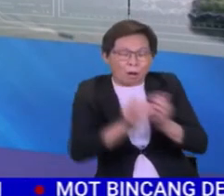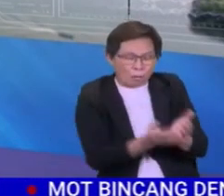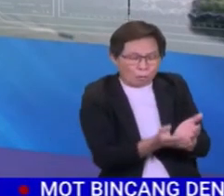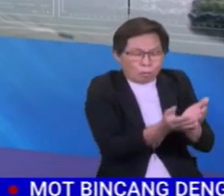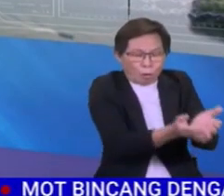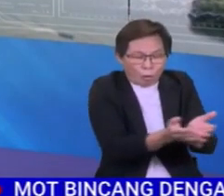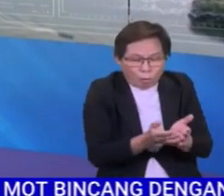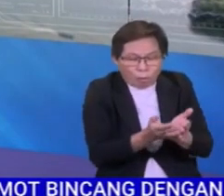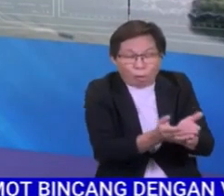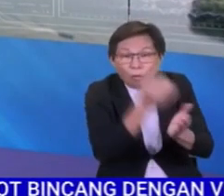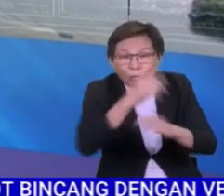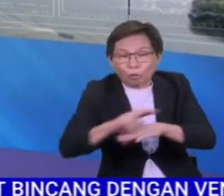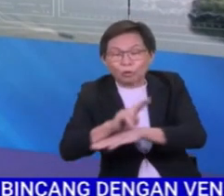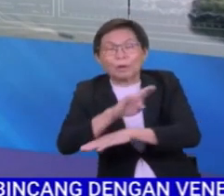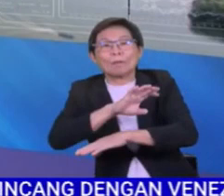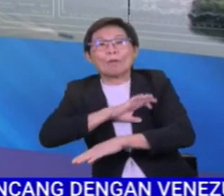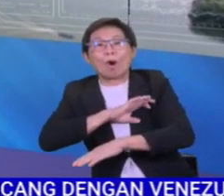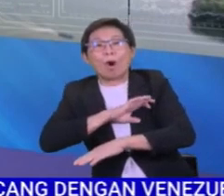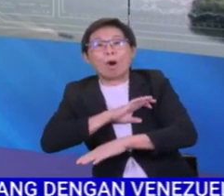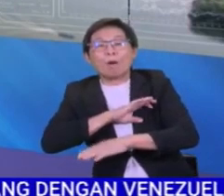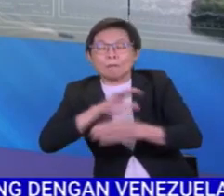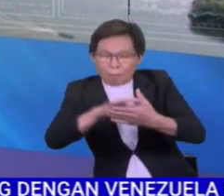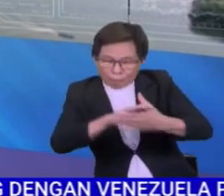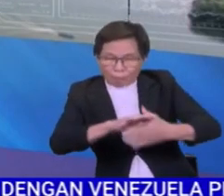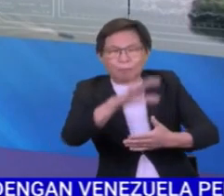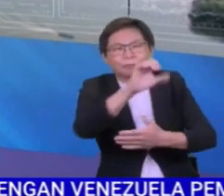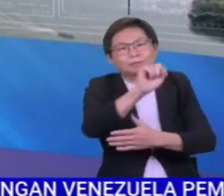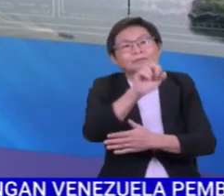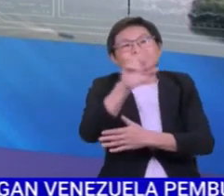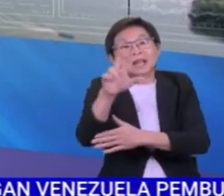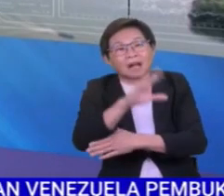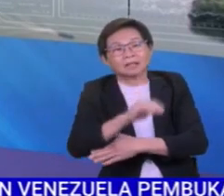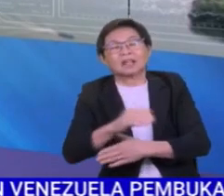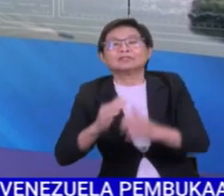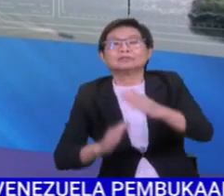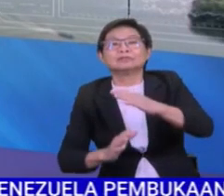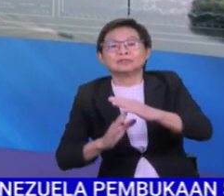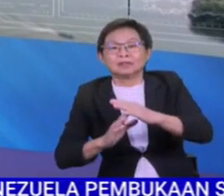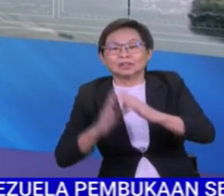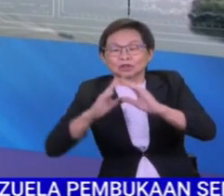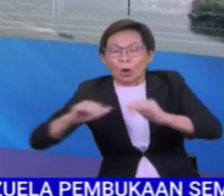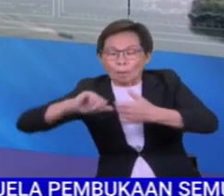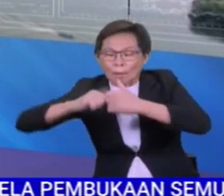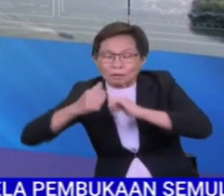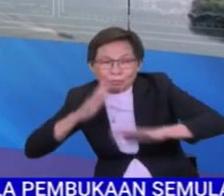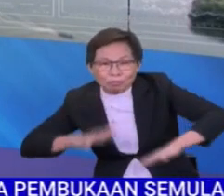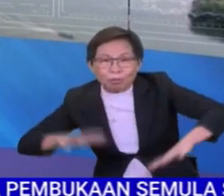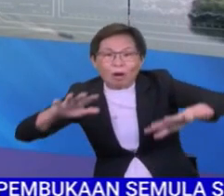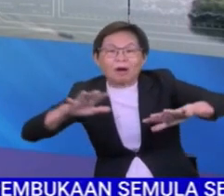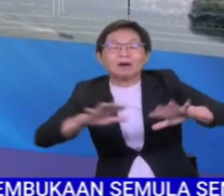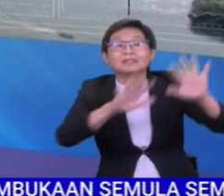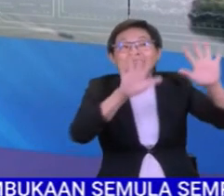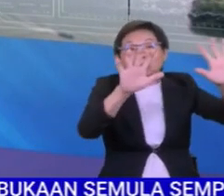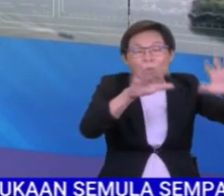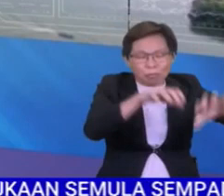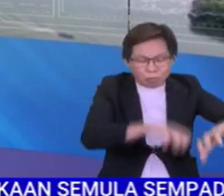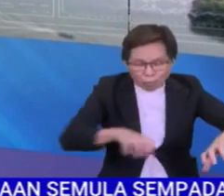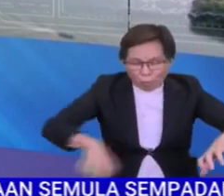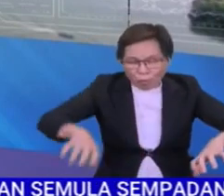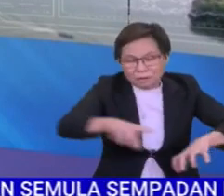berkenaan untuk kegunaan pdrm dalam operasi menyelamat dan menangani banjir terutama di 10 daerah di negeri ini yang